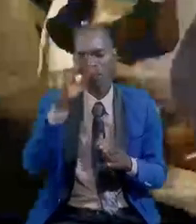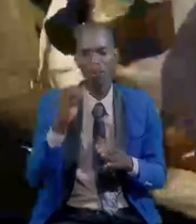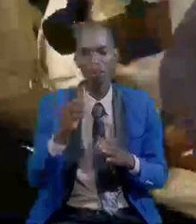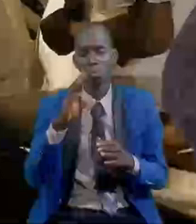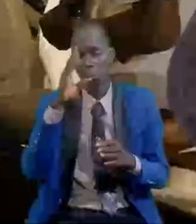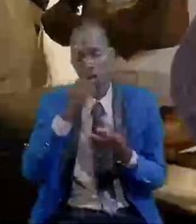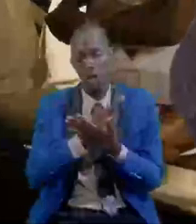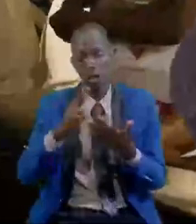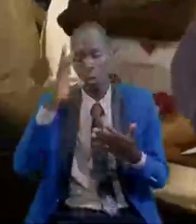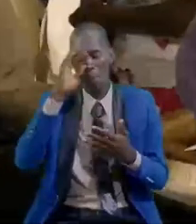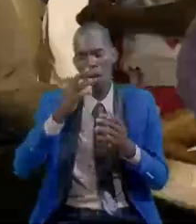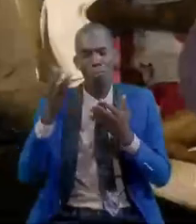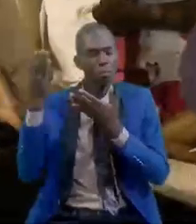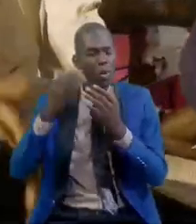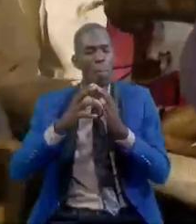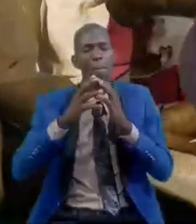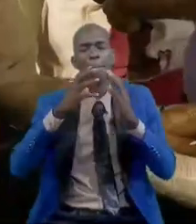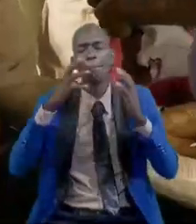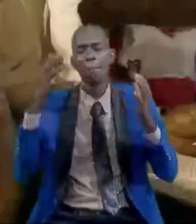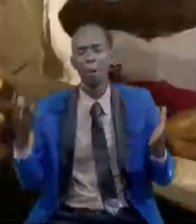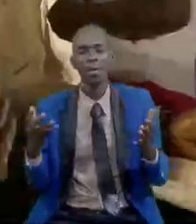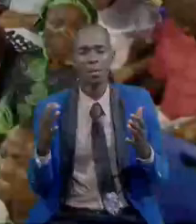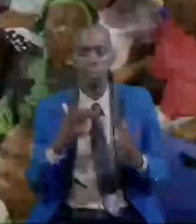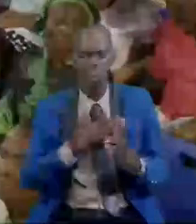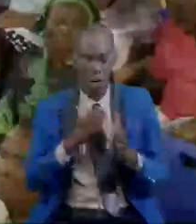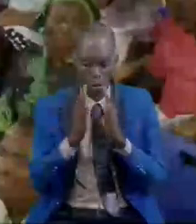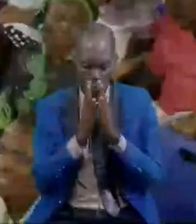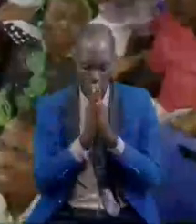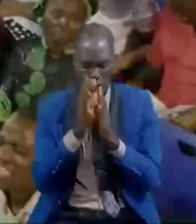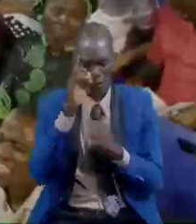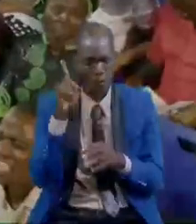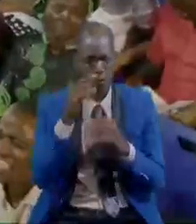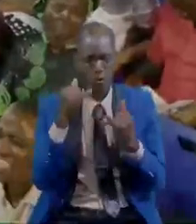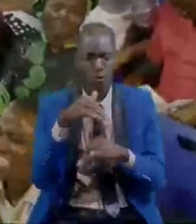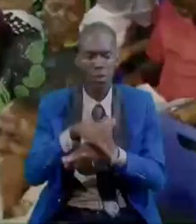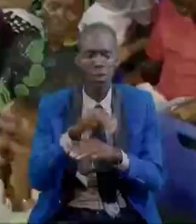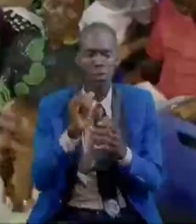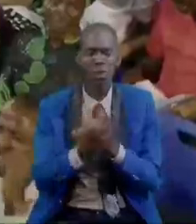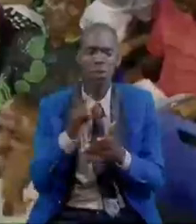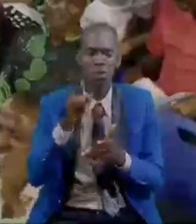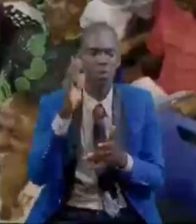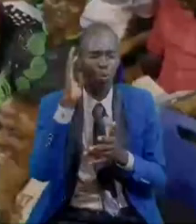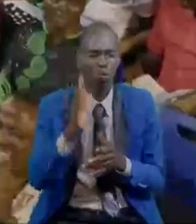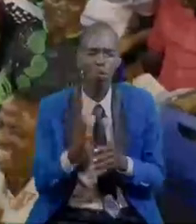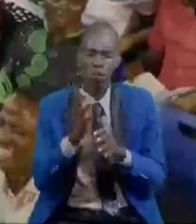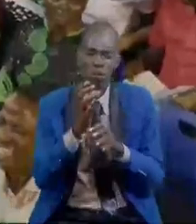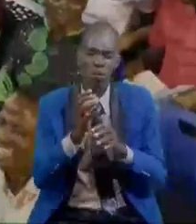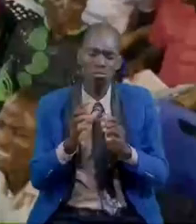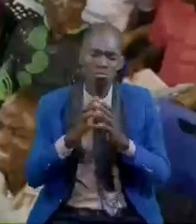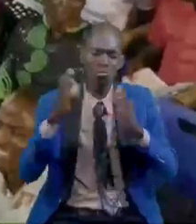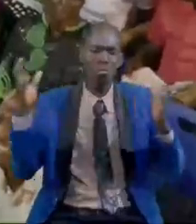efficacité. A une grande efficacité. Ma prière pour toi ce soir aura une grande efficacité.